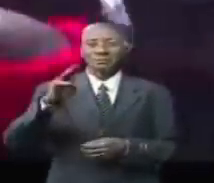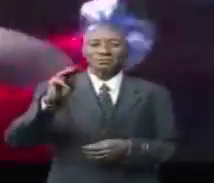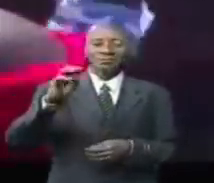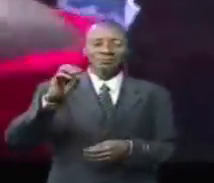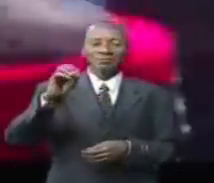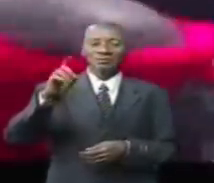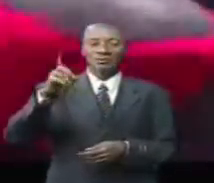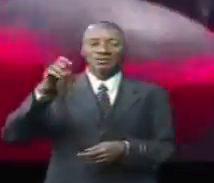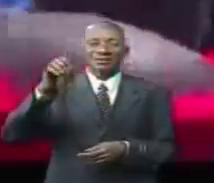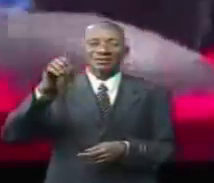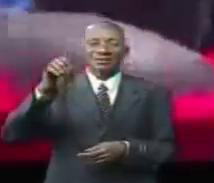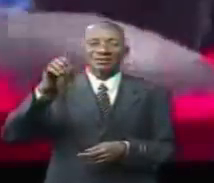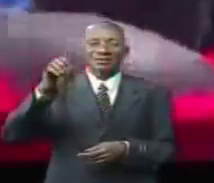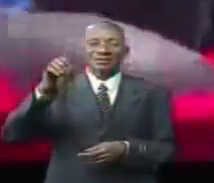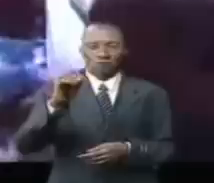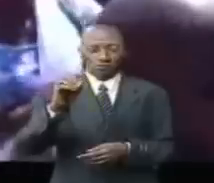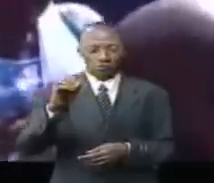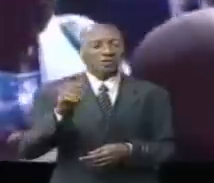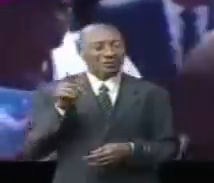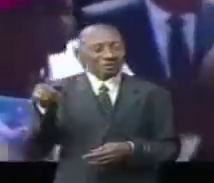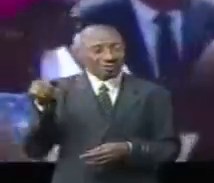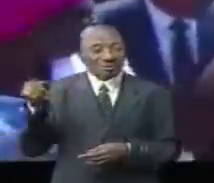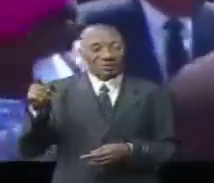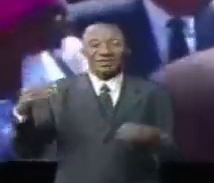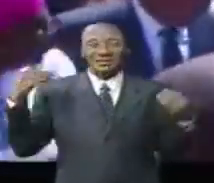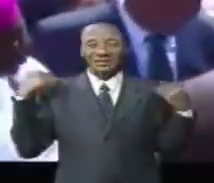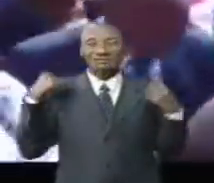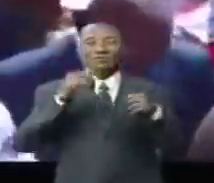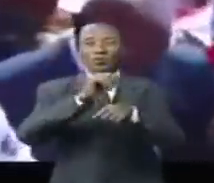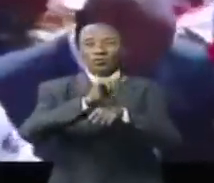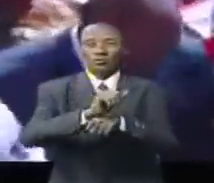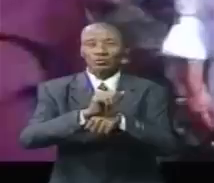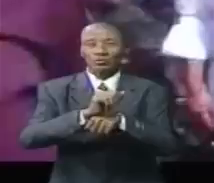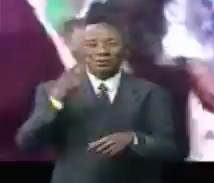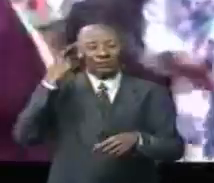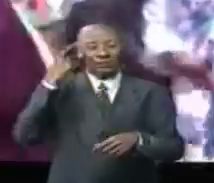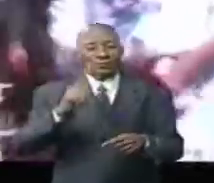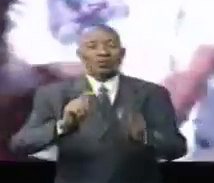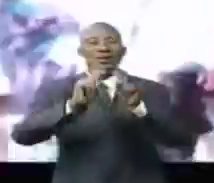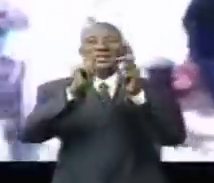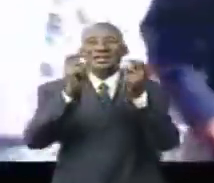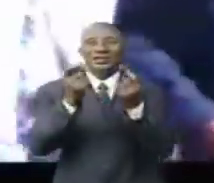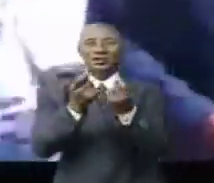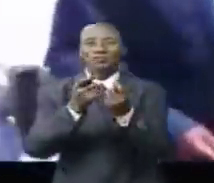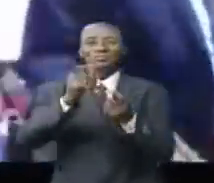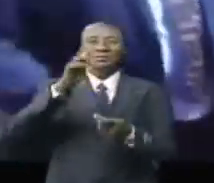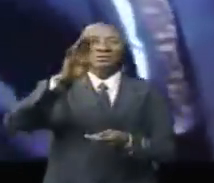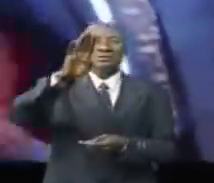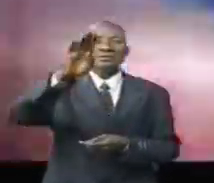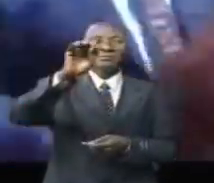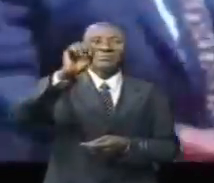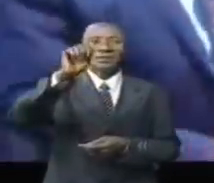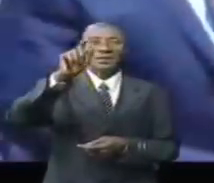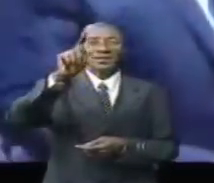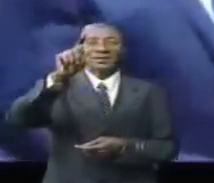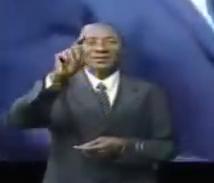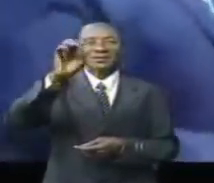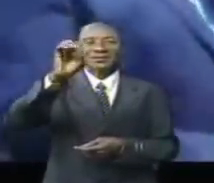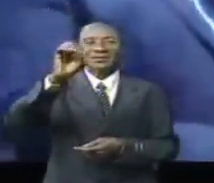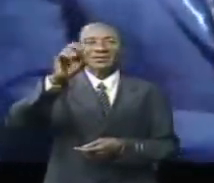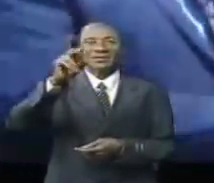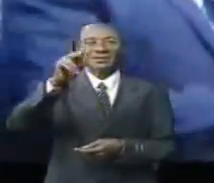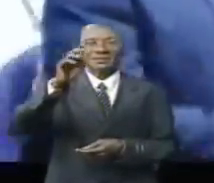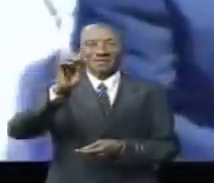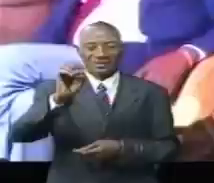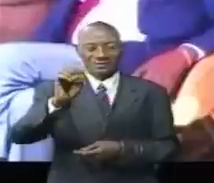le peuple Yeke. Le ministre du Tourisme, Modéré Ntsimba Matondo, venu représenter le premier ministre Jean-Michel Samalou Kondé,